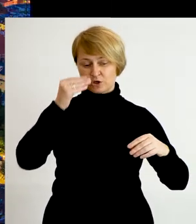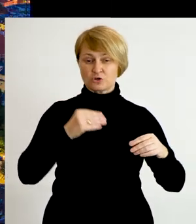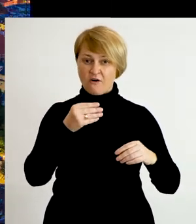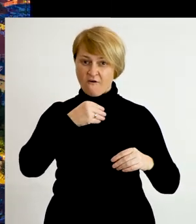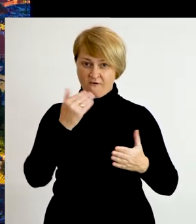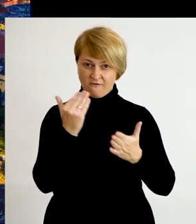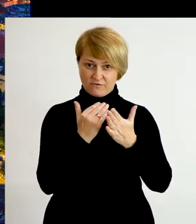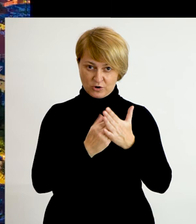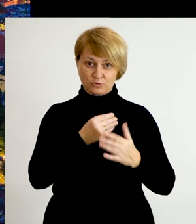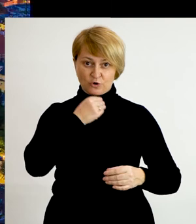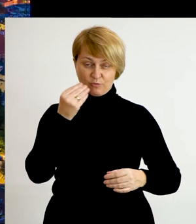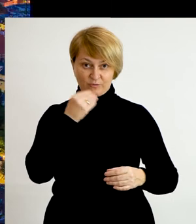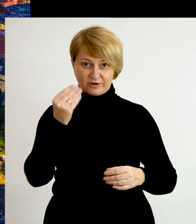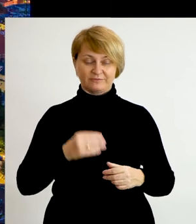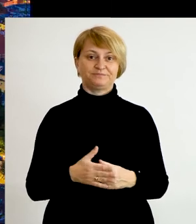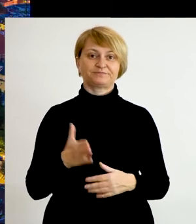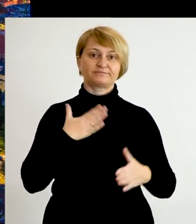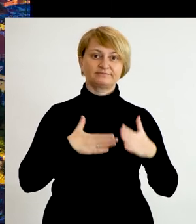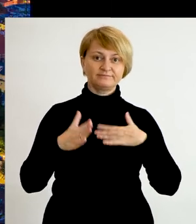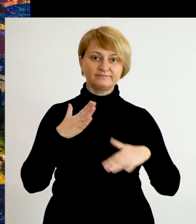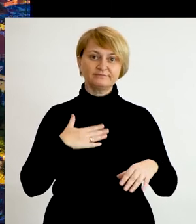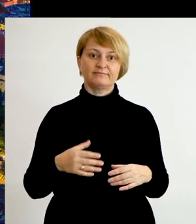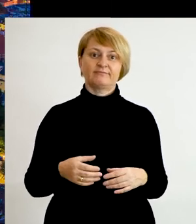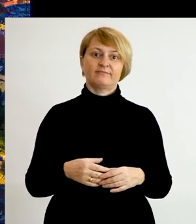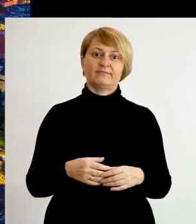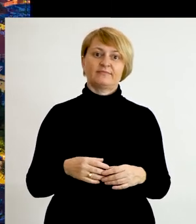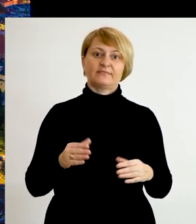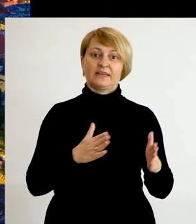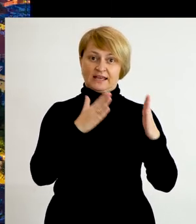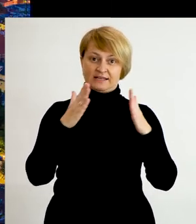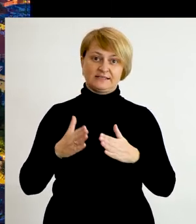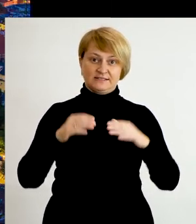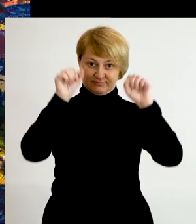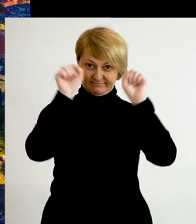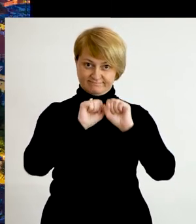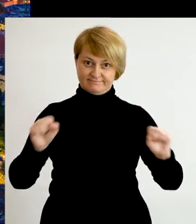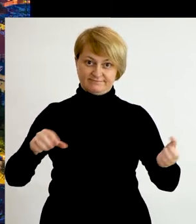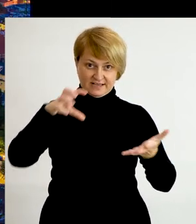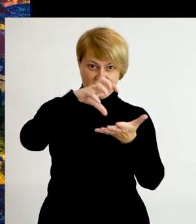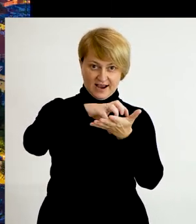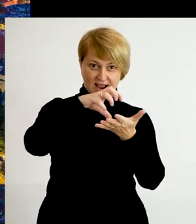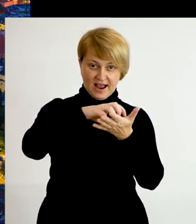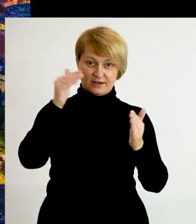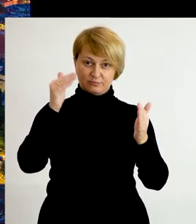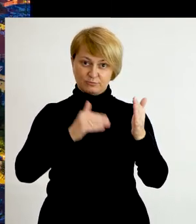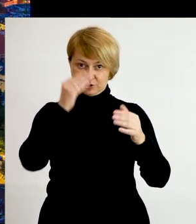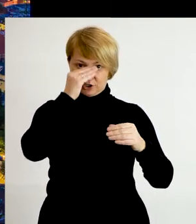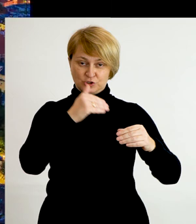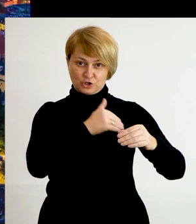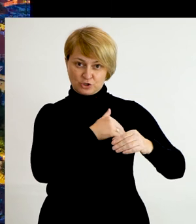te warunki poprawiamy. Hala namiotowa, mniejsza szkoła od niedawna